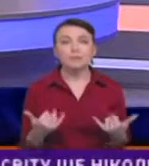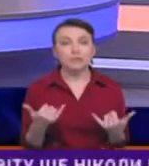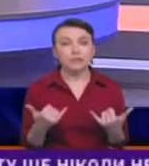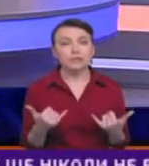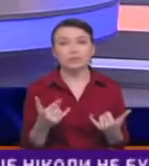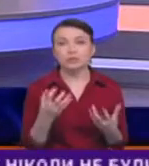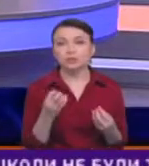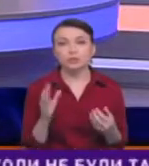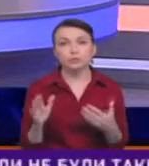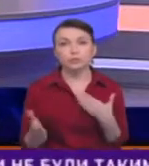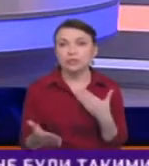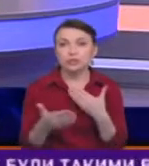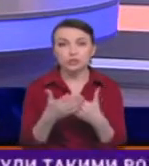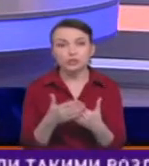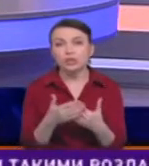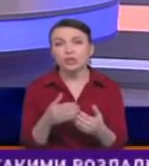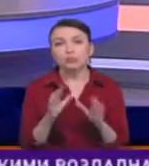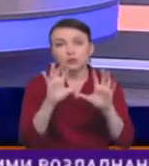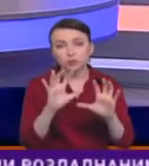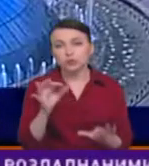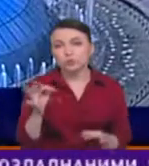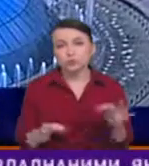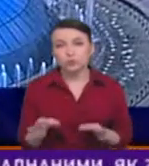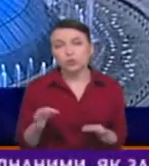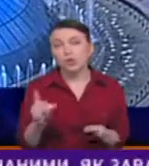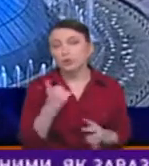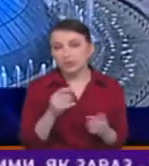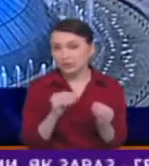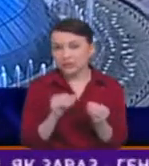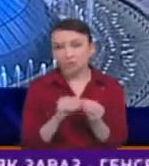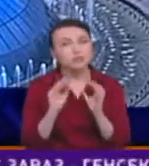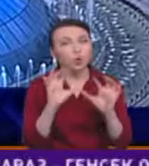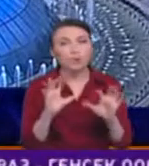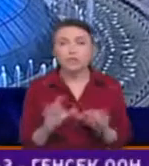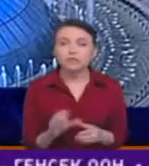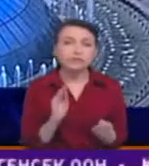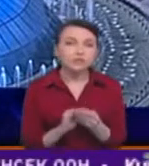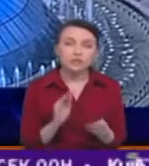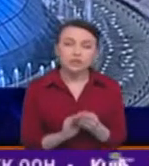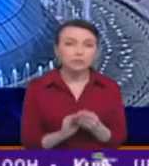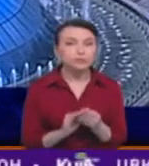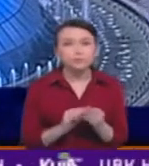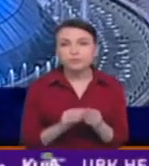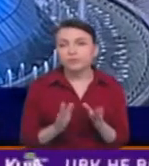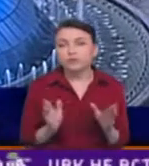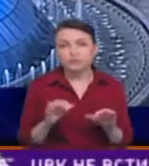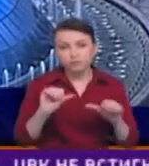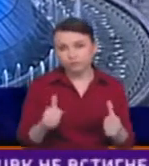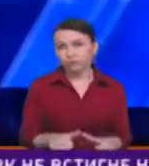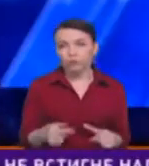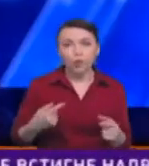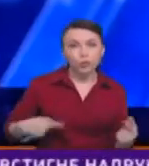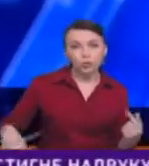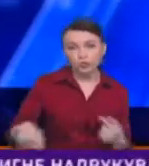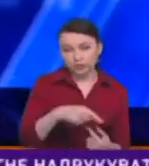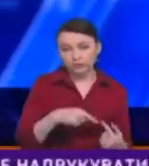дійшли далі по Конституційному суду, ми маємо те ж саме законодавство, ми маємо ту ж саму конфігурацію округів. Так? Ми маємо, ну,